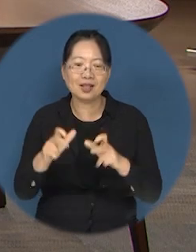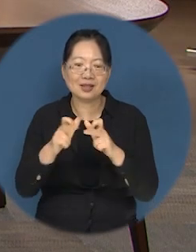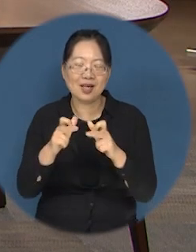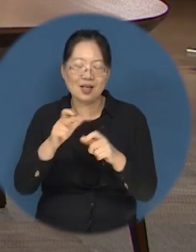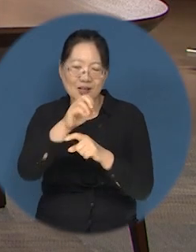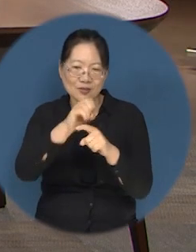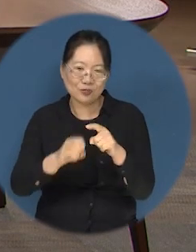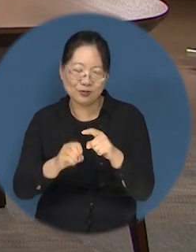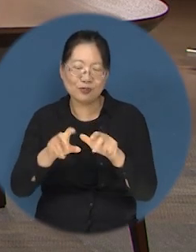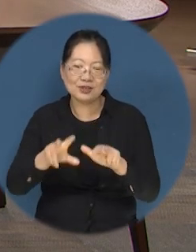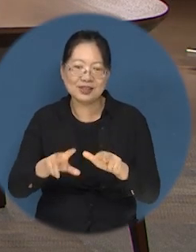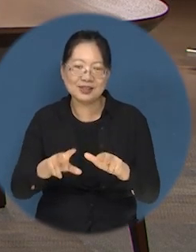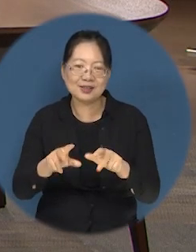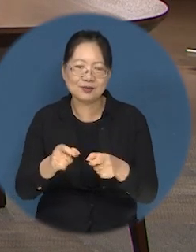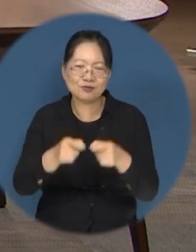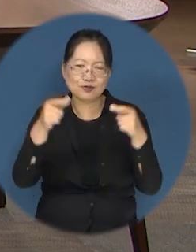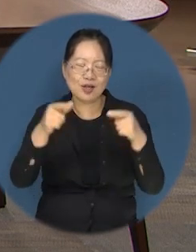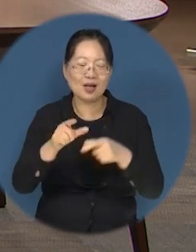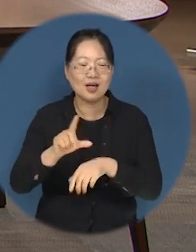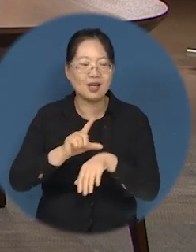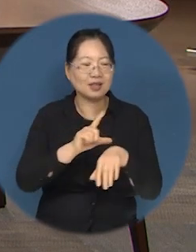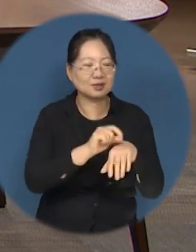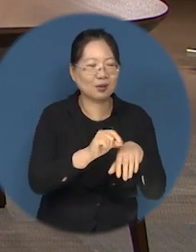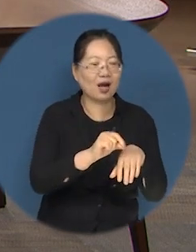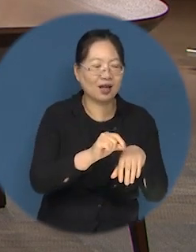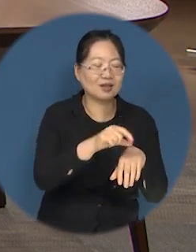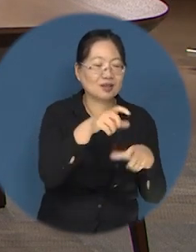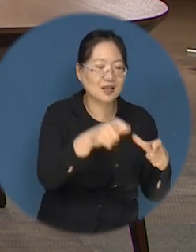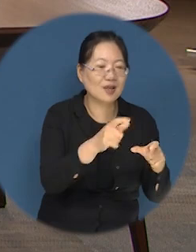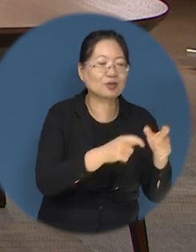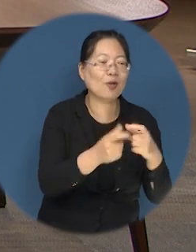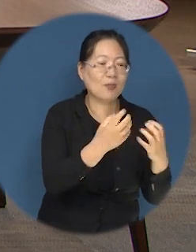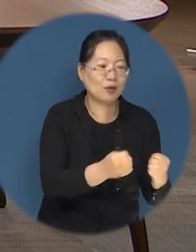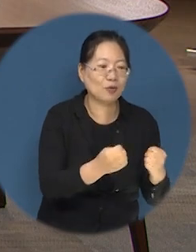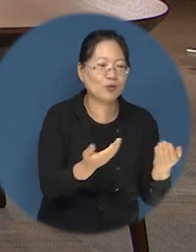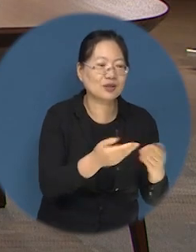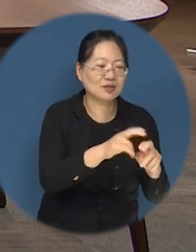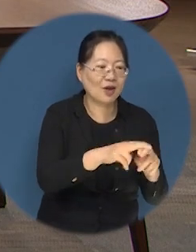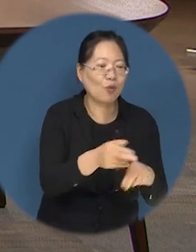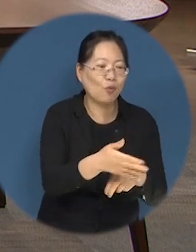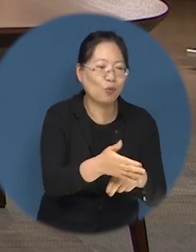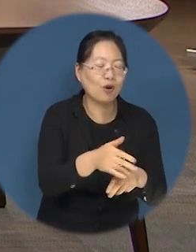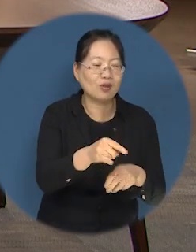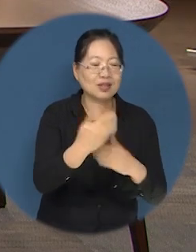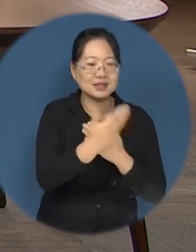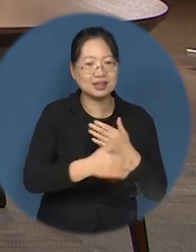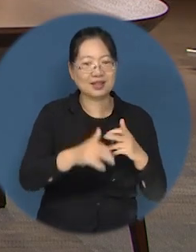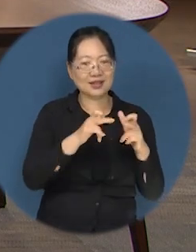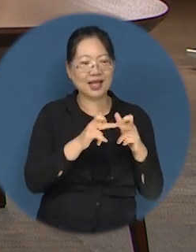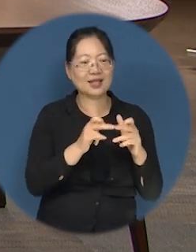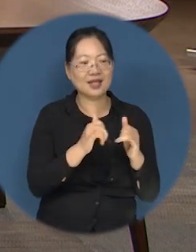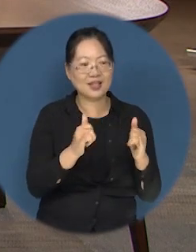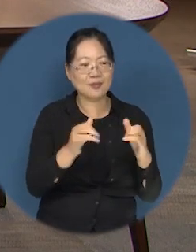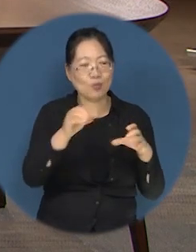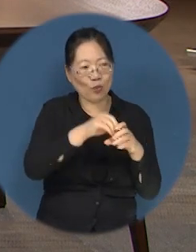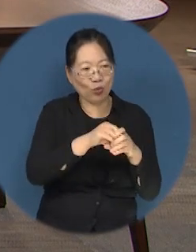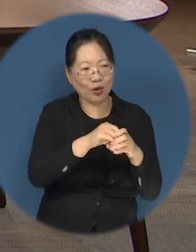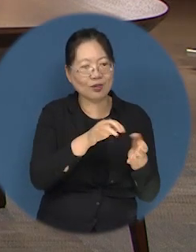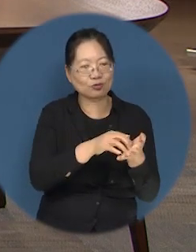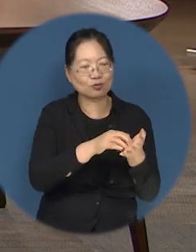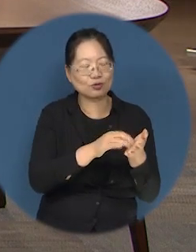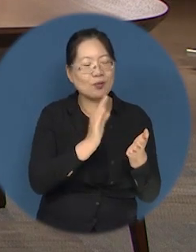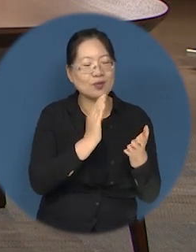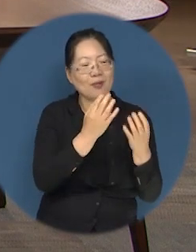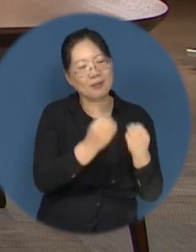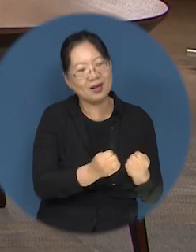장애율도 굉장히 높습니다. 지방으로 갈수록 높아지는군요. 예, 높은데 일자리는 없고 거긴 또 지체장애 분들도 다 많고, 포함한 거니까 예,